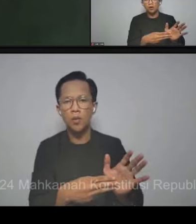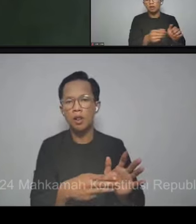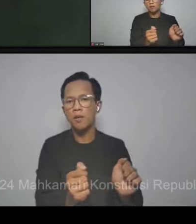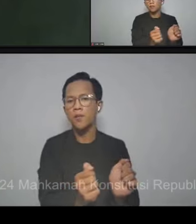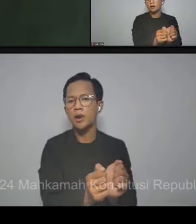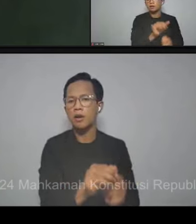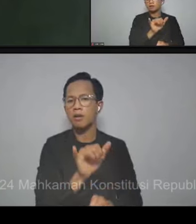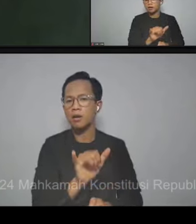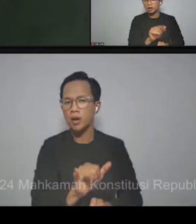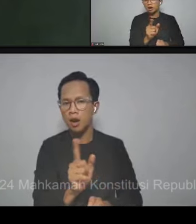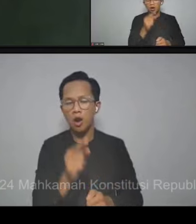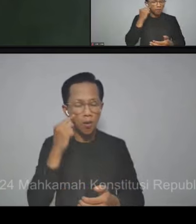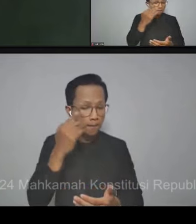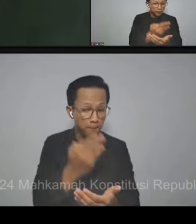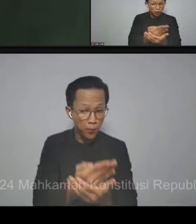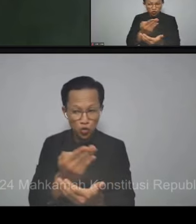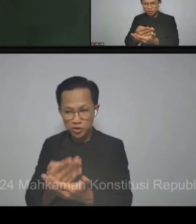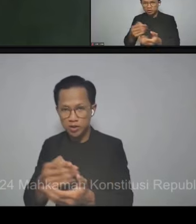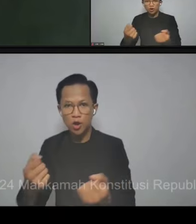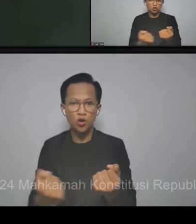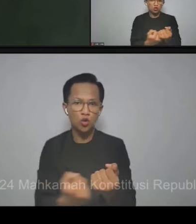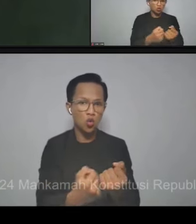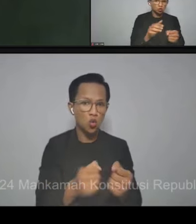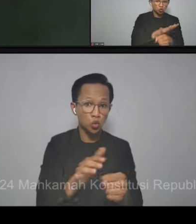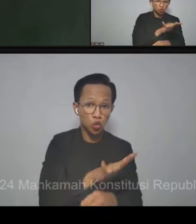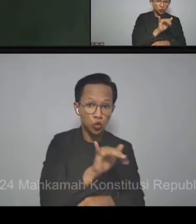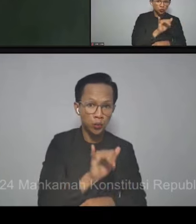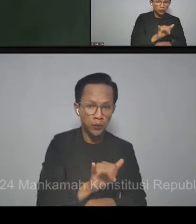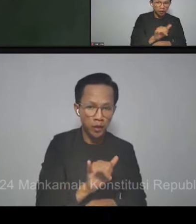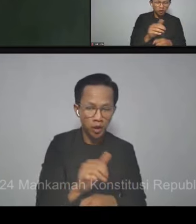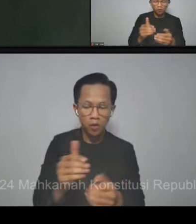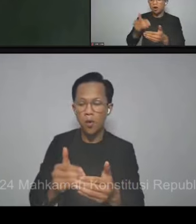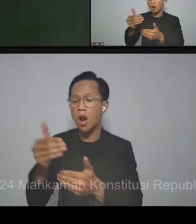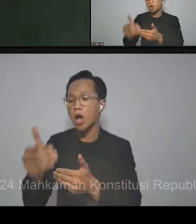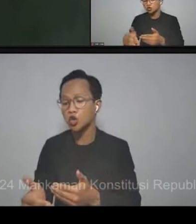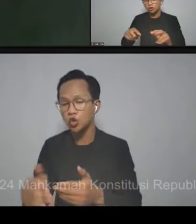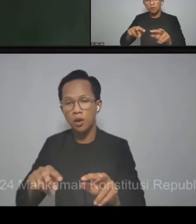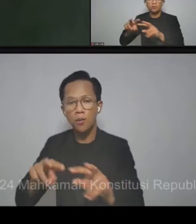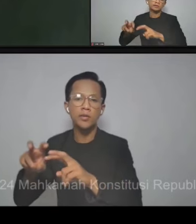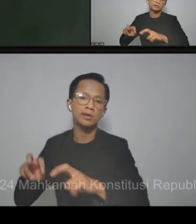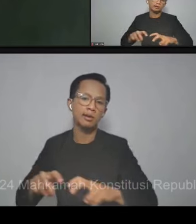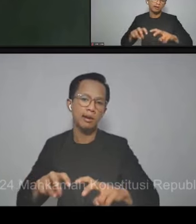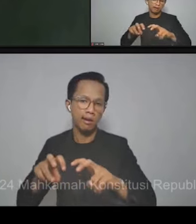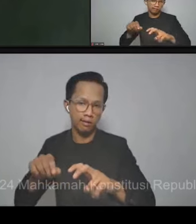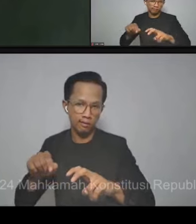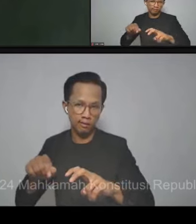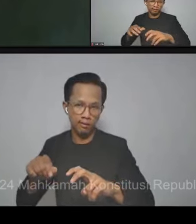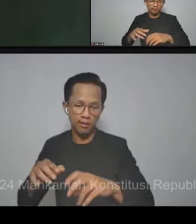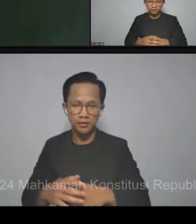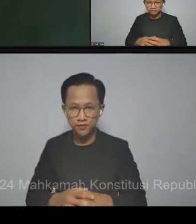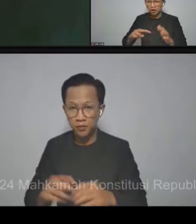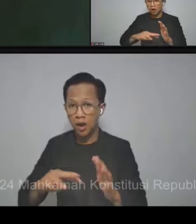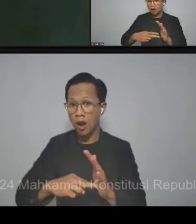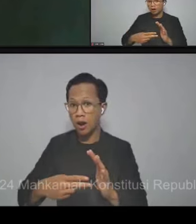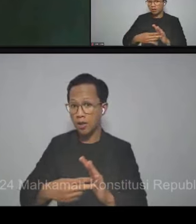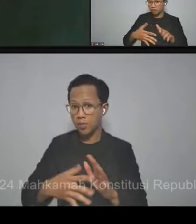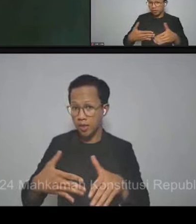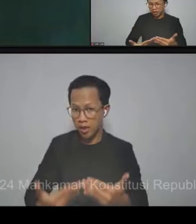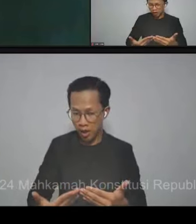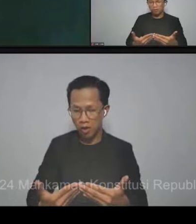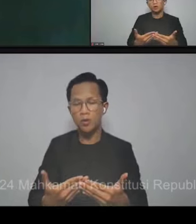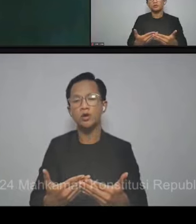ditemukannya bukti yang cukup maka harus dilanjutkan dengan proses berikutnya yaitu tindakan penyidikan artinya terdapat batasan tugas dan